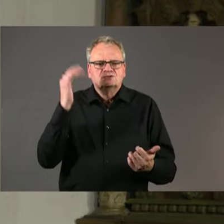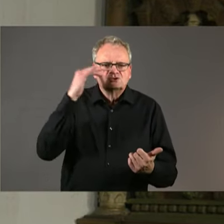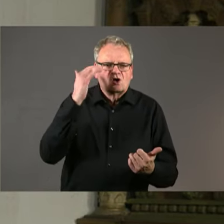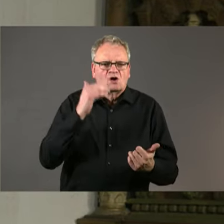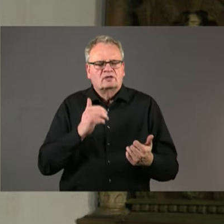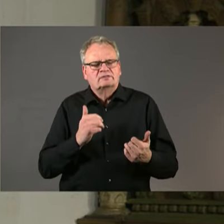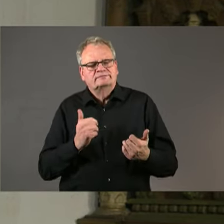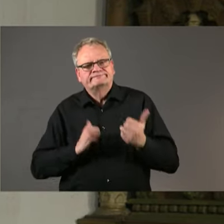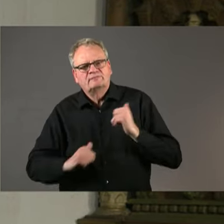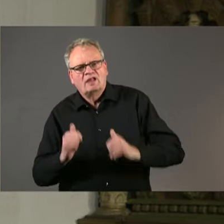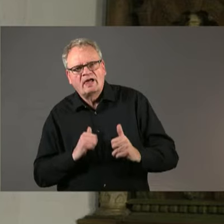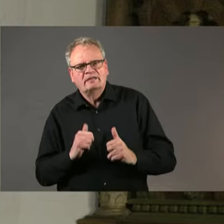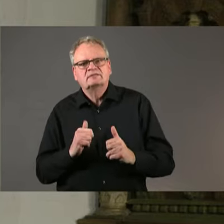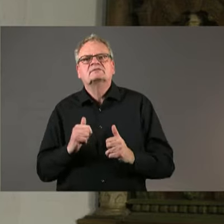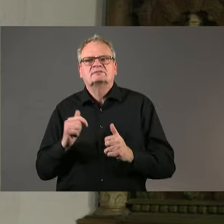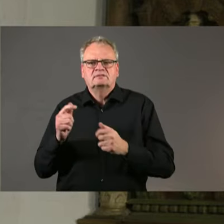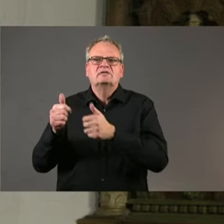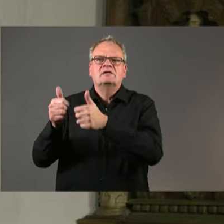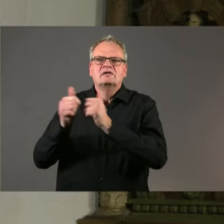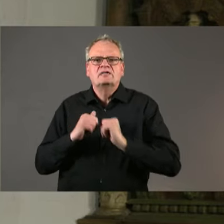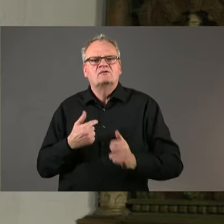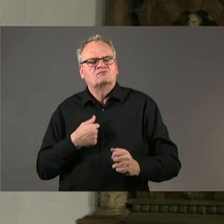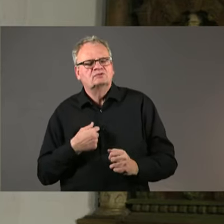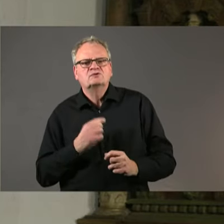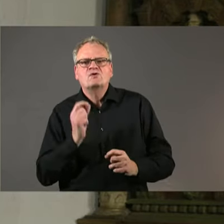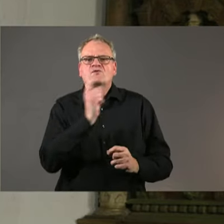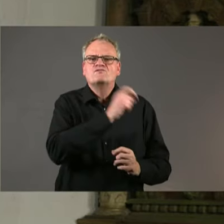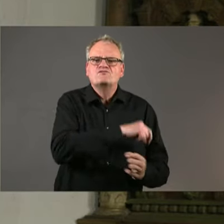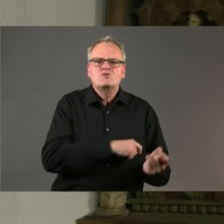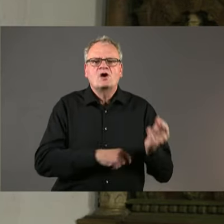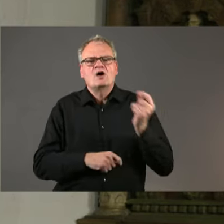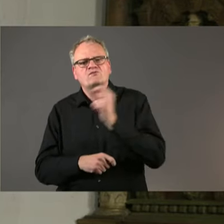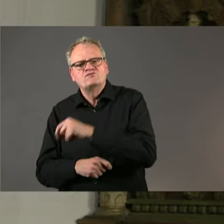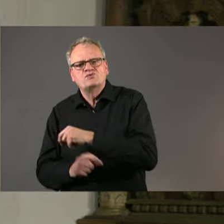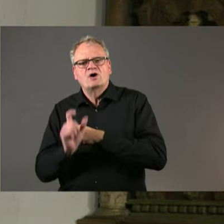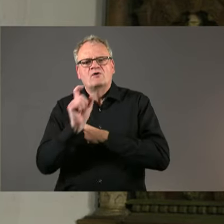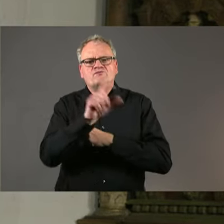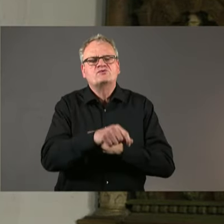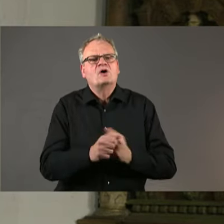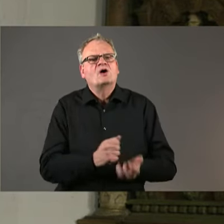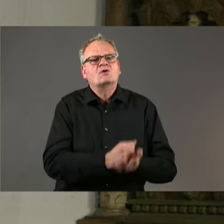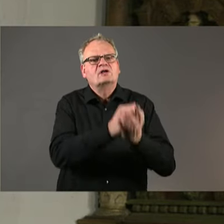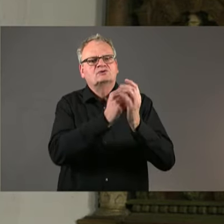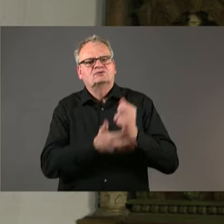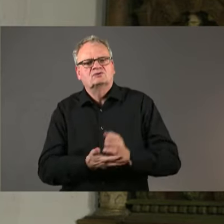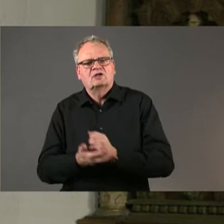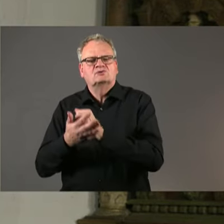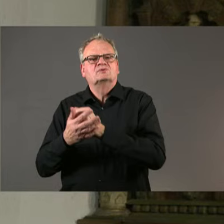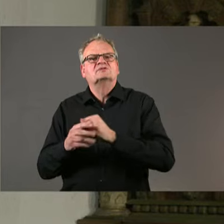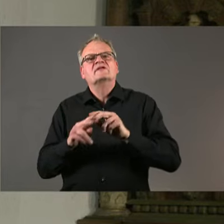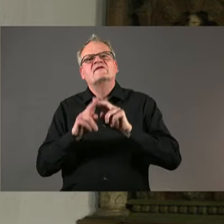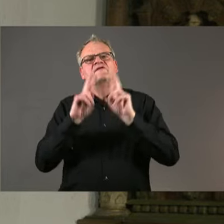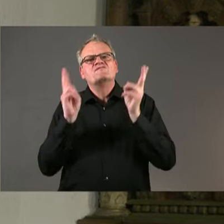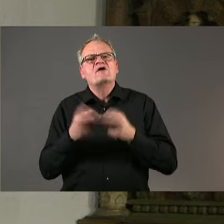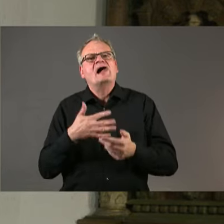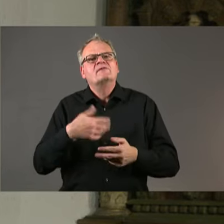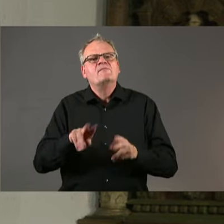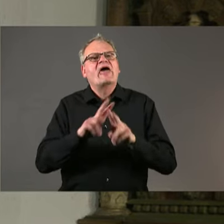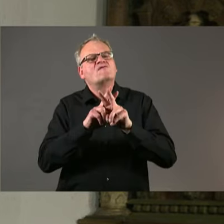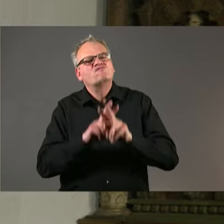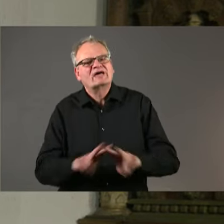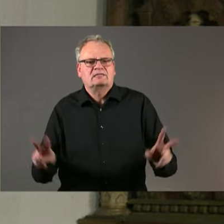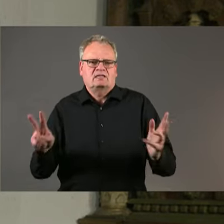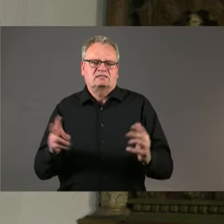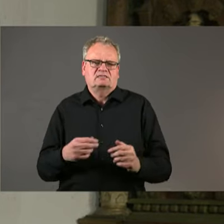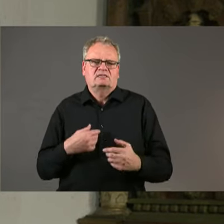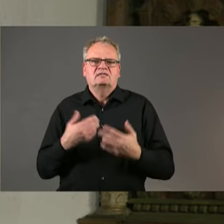Menschen und hilf uns, füreinander da zu sein und einzustehen, sodass diese Welt eine friedliche werden kann. Ich danke